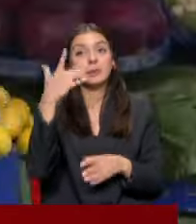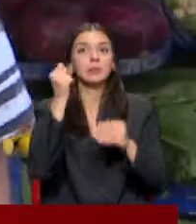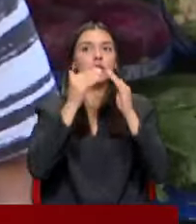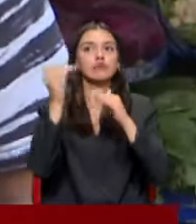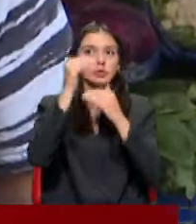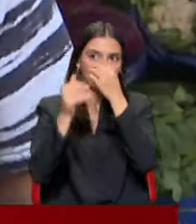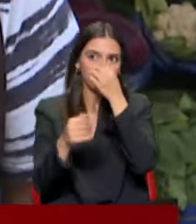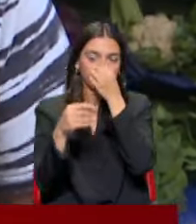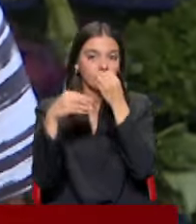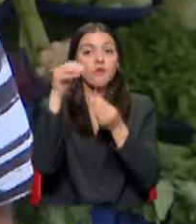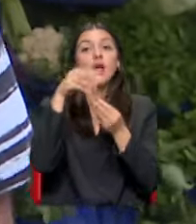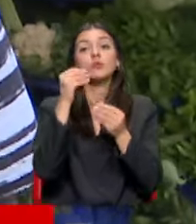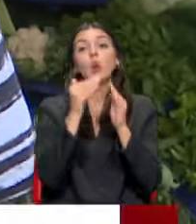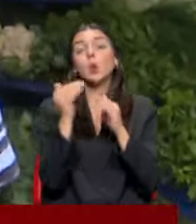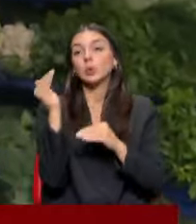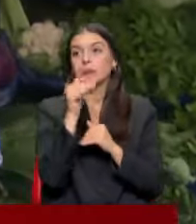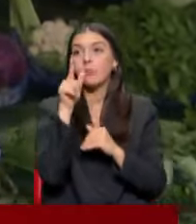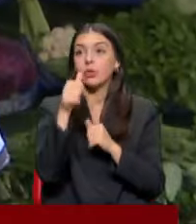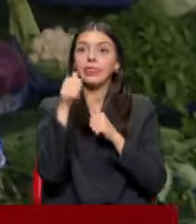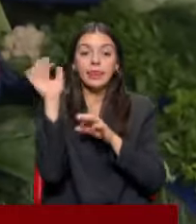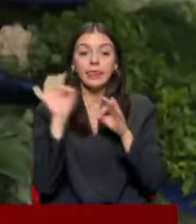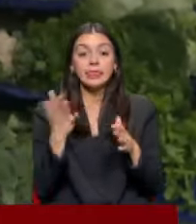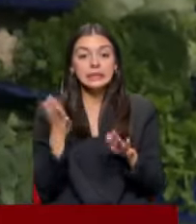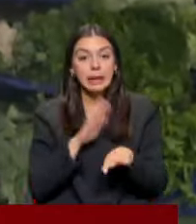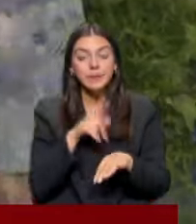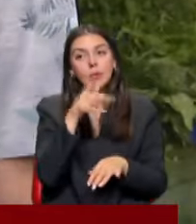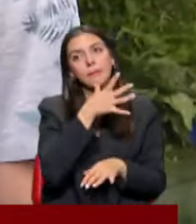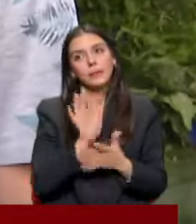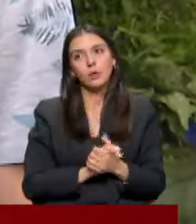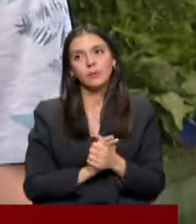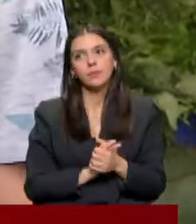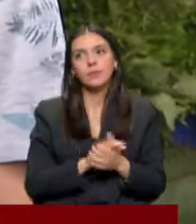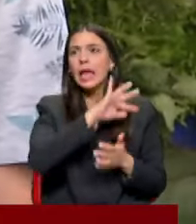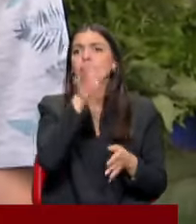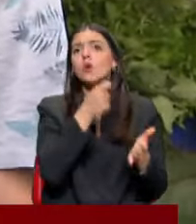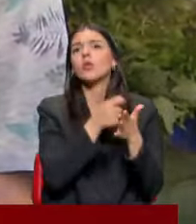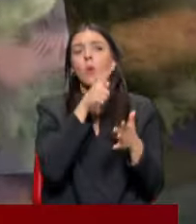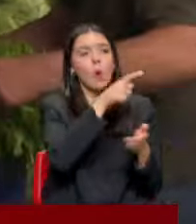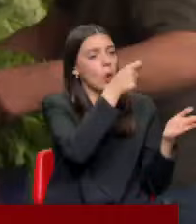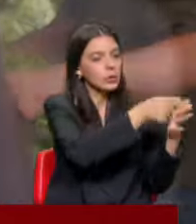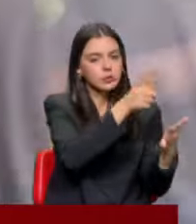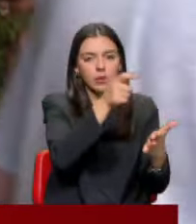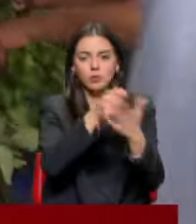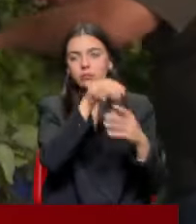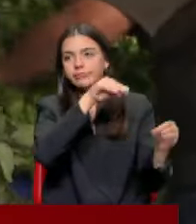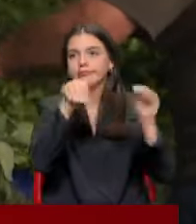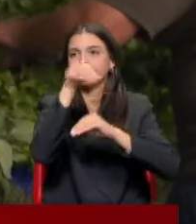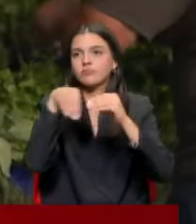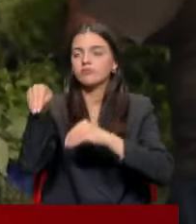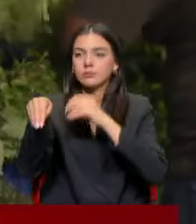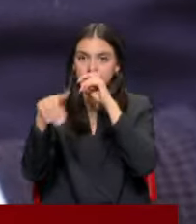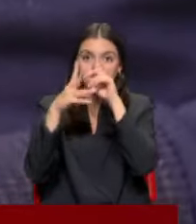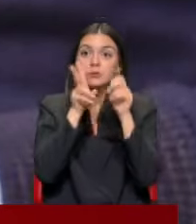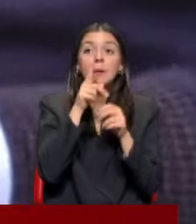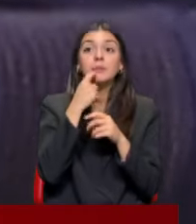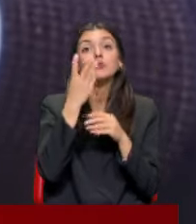çıkıyor. Faizler de çok yüksek. Bunun geri dönüşü nasıl yaparız onu da bilemiyorum. Çoğun ya demiyoruz ki ondan ona. Çok yüksek. Son bir senedir çok